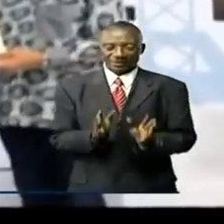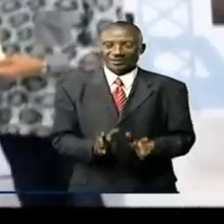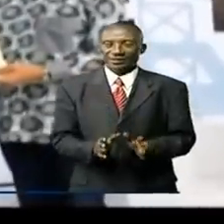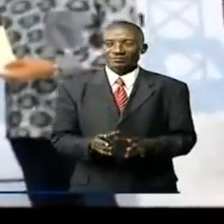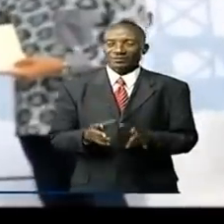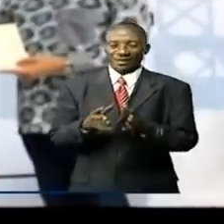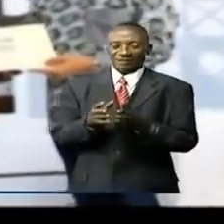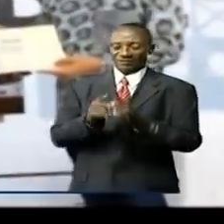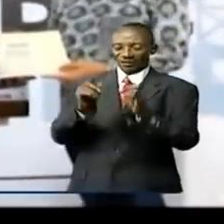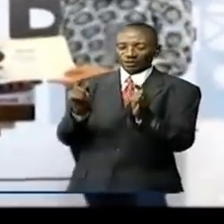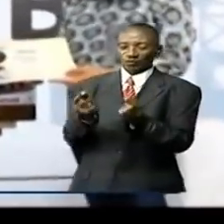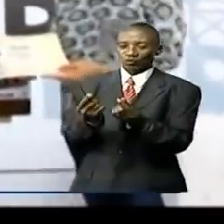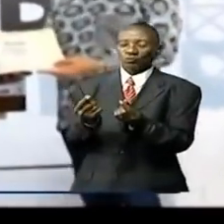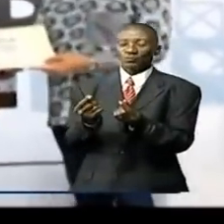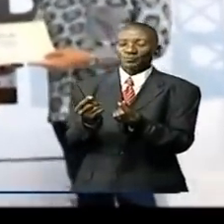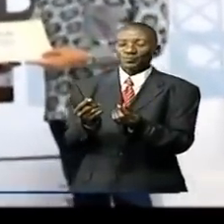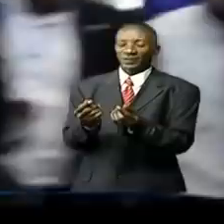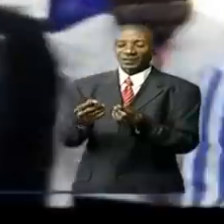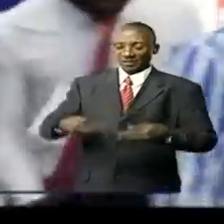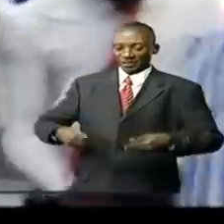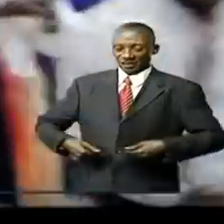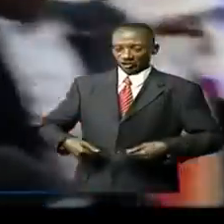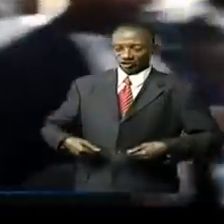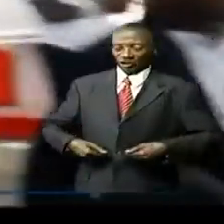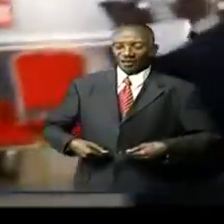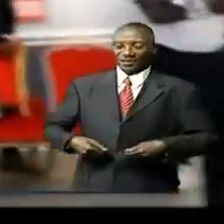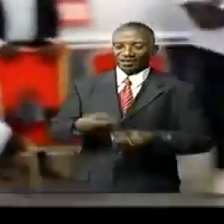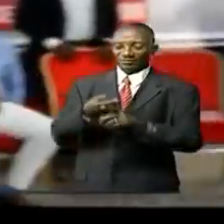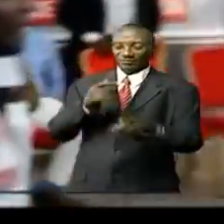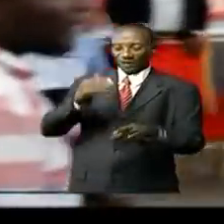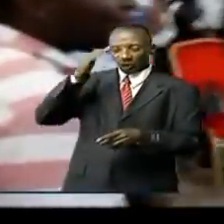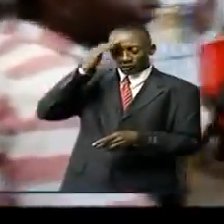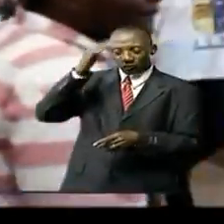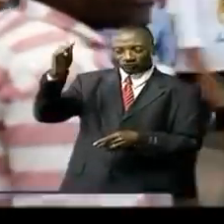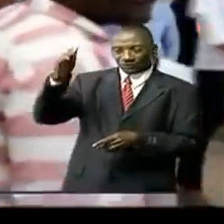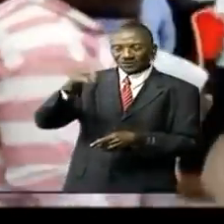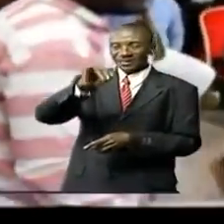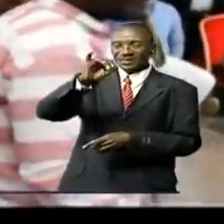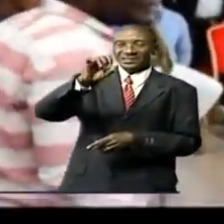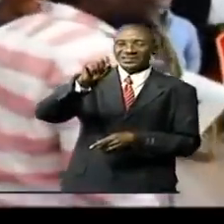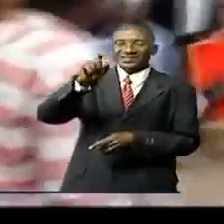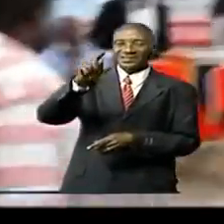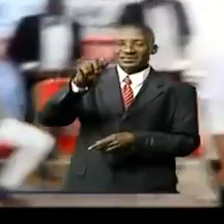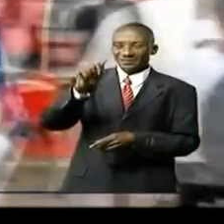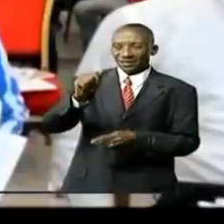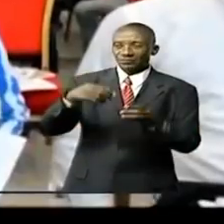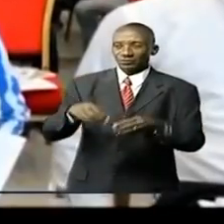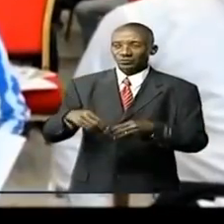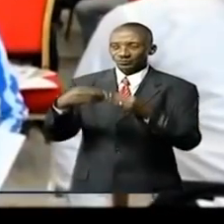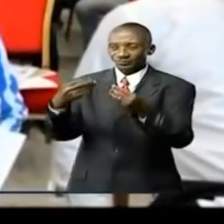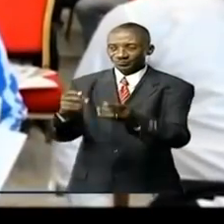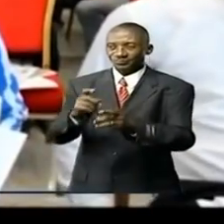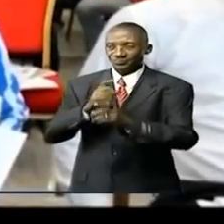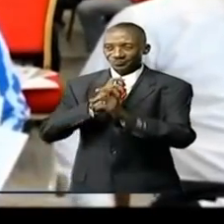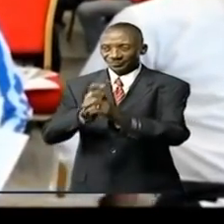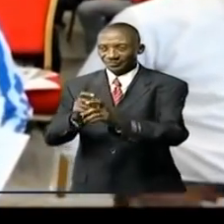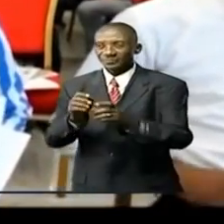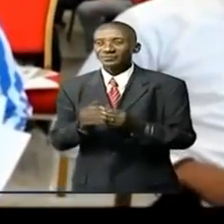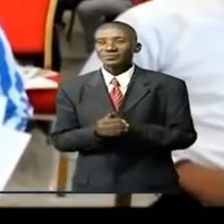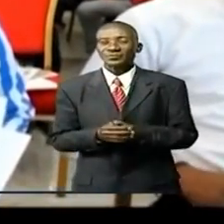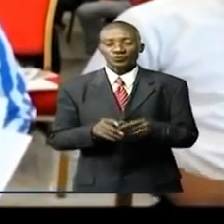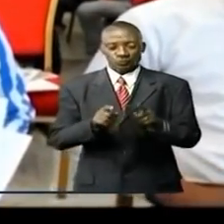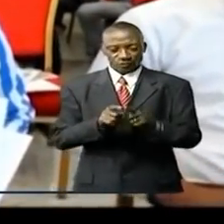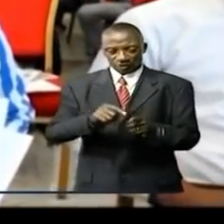l'Institut supérieur de techniques appliquées ISTA sorti gagnant, dont la série figurait aussi les gagnants de la